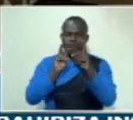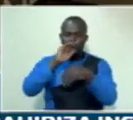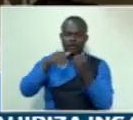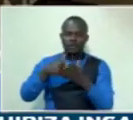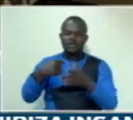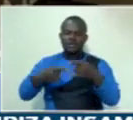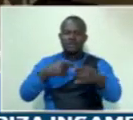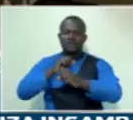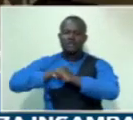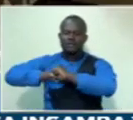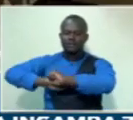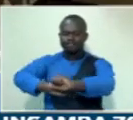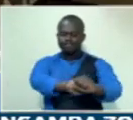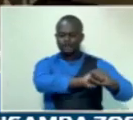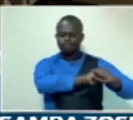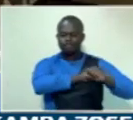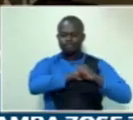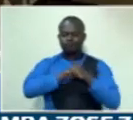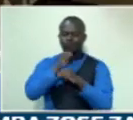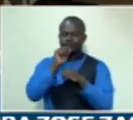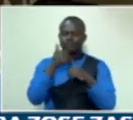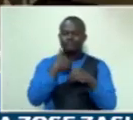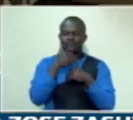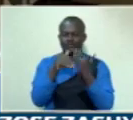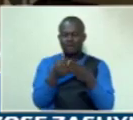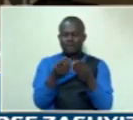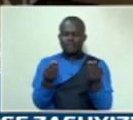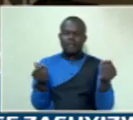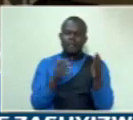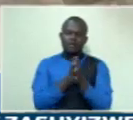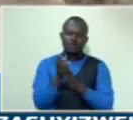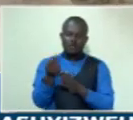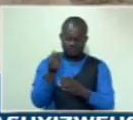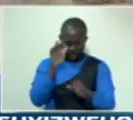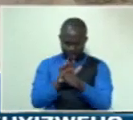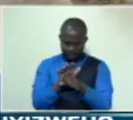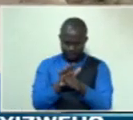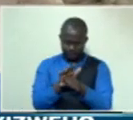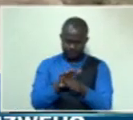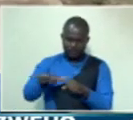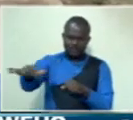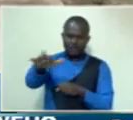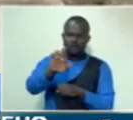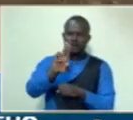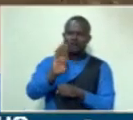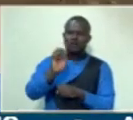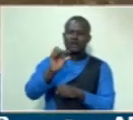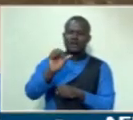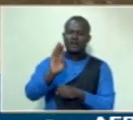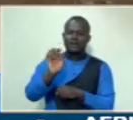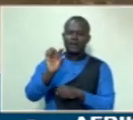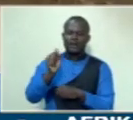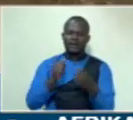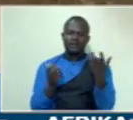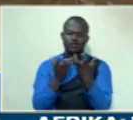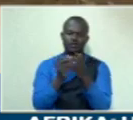ngo bakomeze babibungabunge ntihagire ibiraro byongera kwangirika byaratwaye amafaranga menshi. Ikiraro cya Rubagabaga na Satisiki